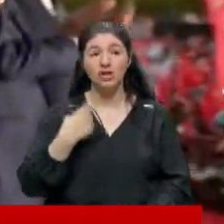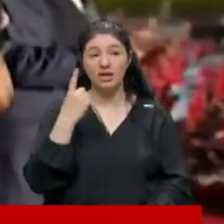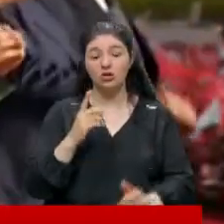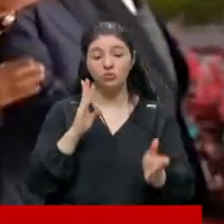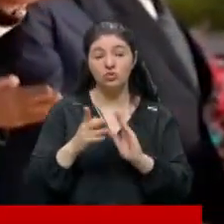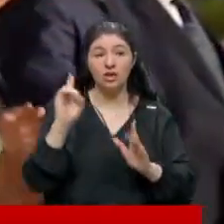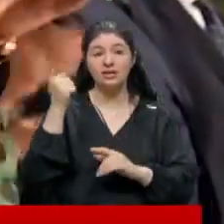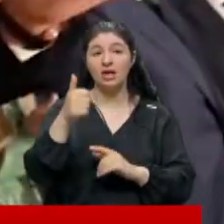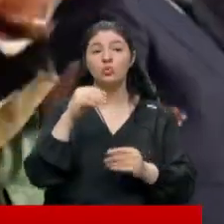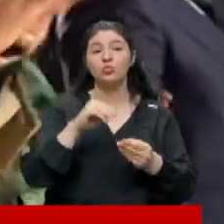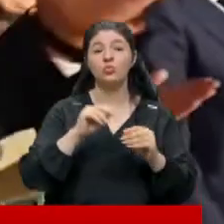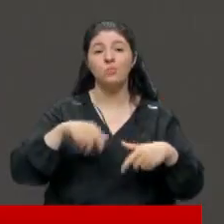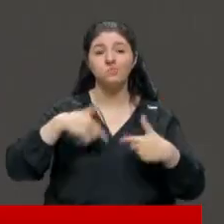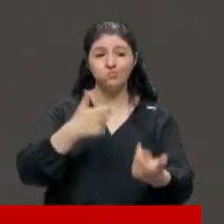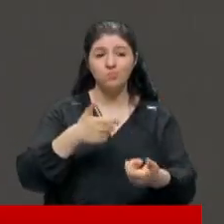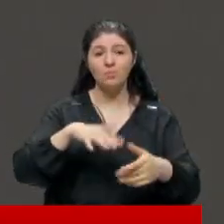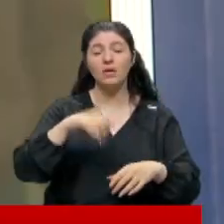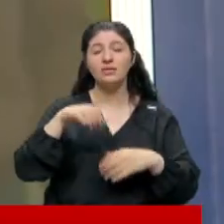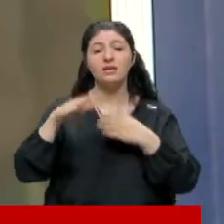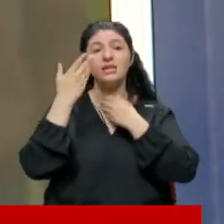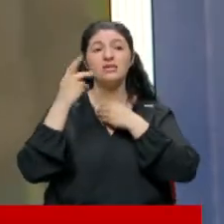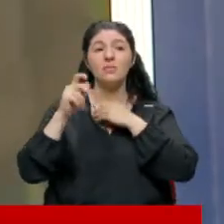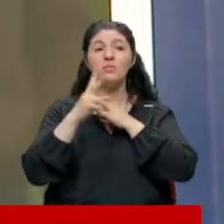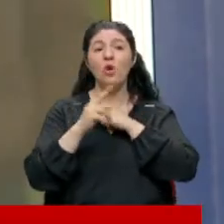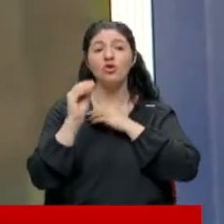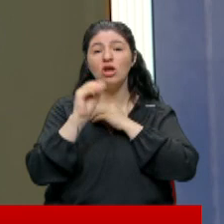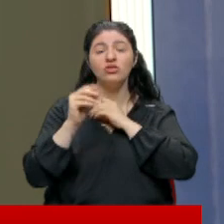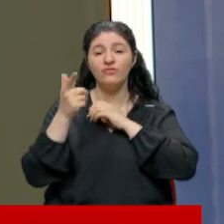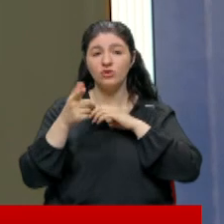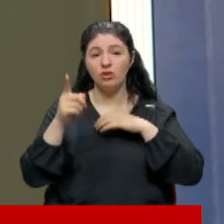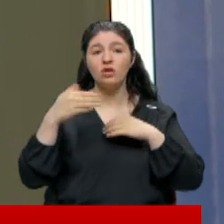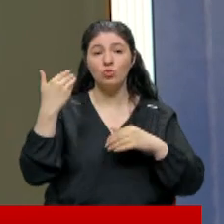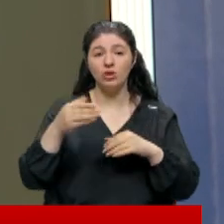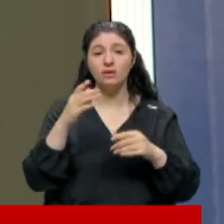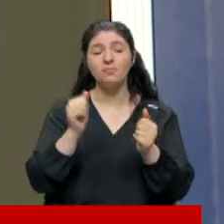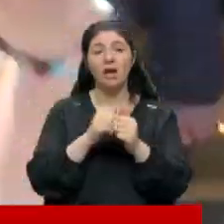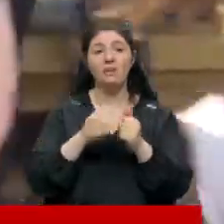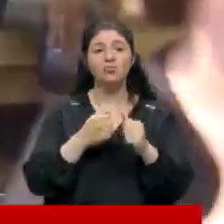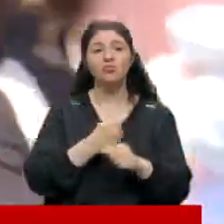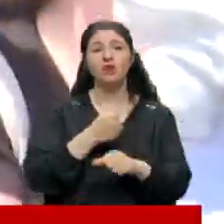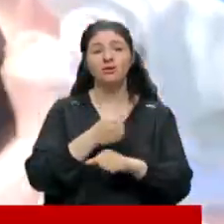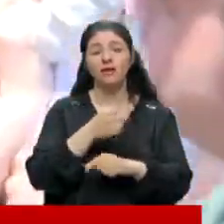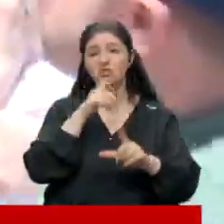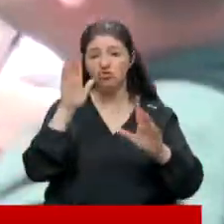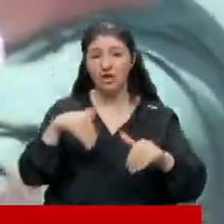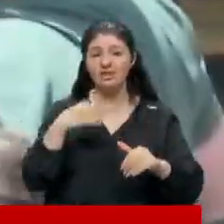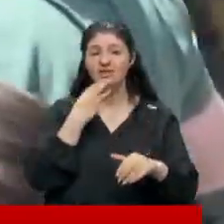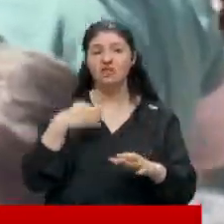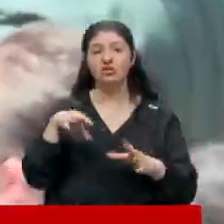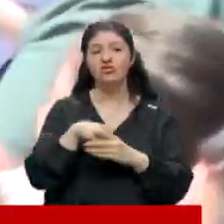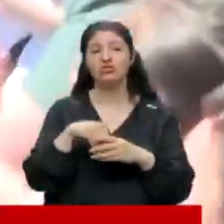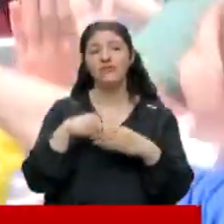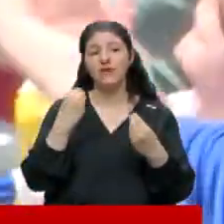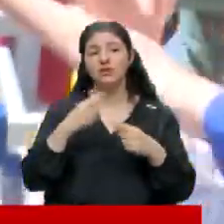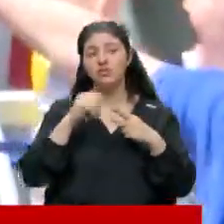ilk turda iktidarın suçlamaları, meydanlarda izletilen montajlı videolar sonrası birlikte mücadele çağrısını gençler